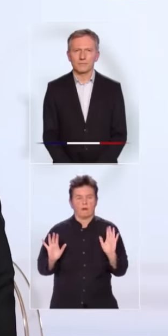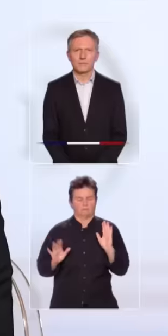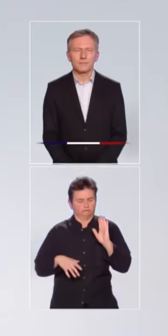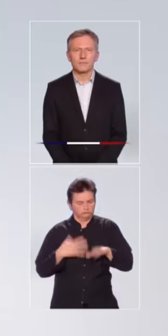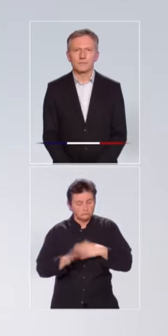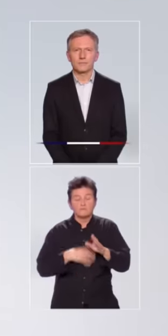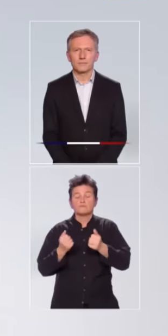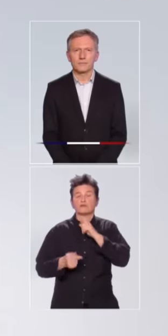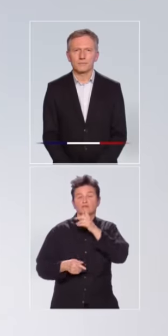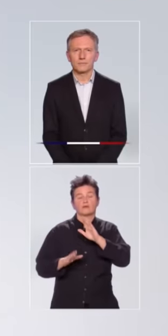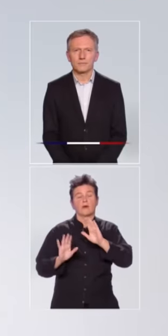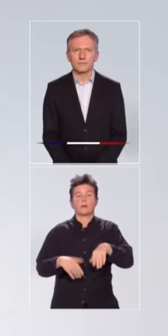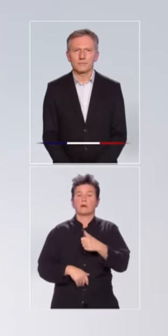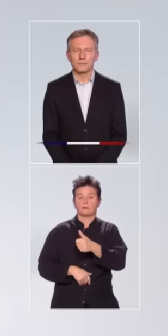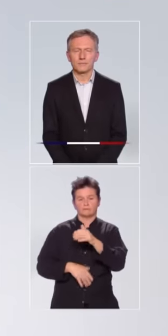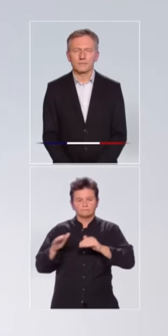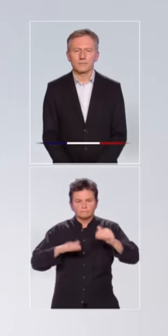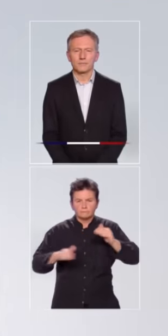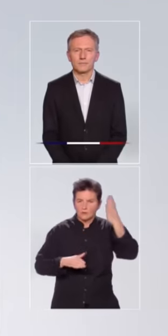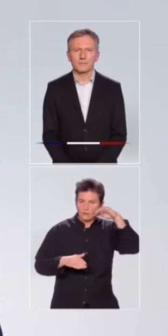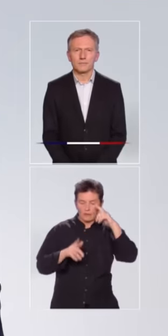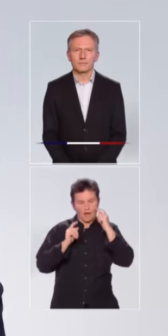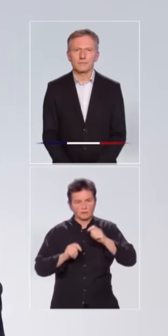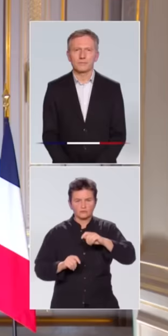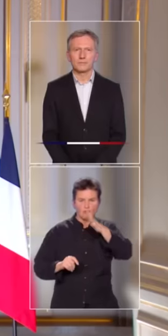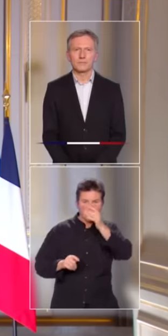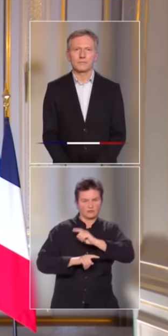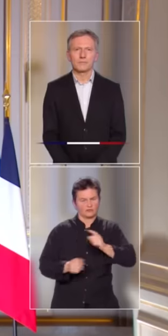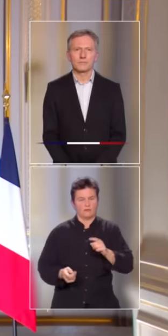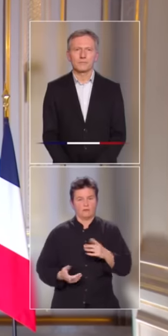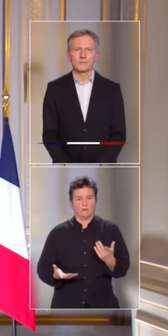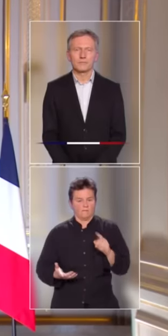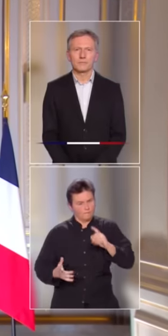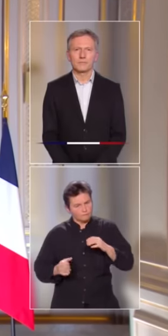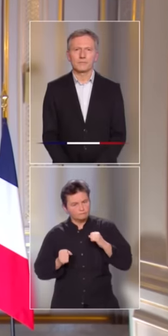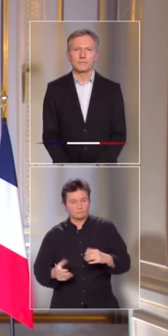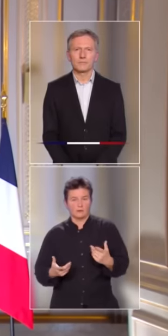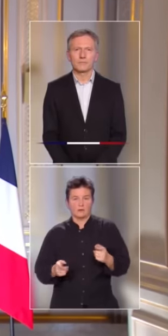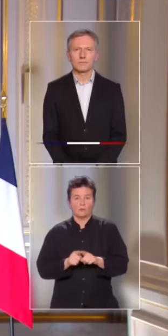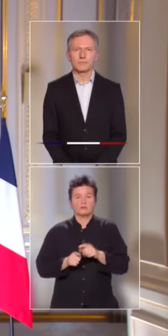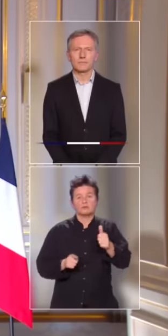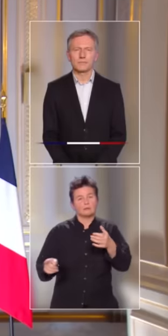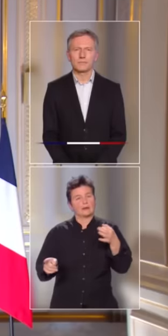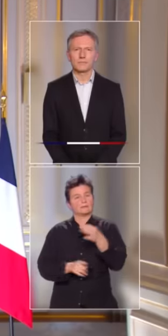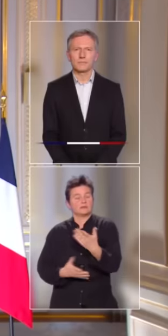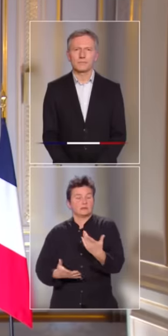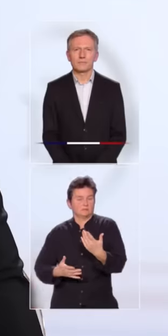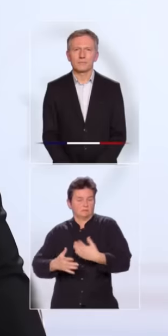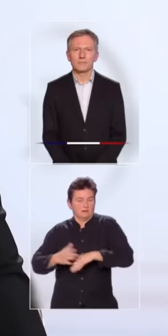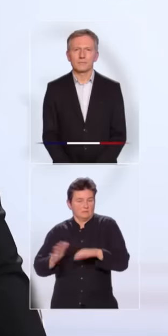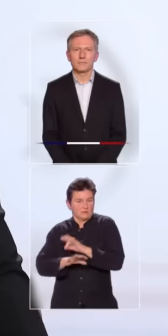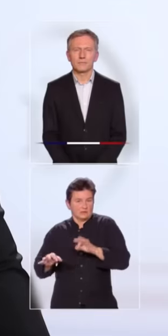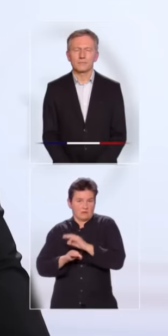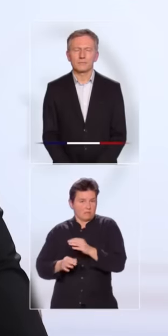tard, appelé les Européens à ne pas être lâches. Enfin, vous avez affirmé qu'il n'y avait aucune limite, aucune ligne rouge au